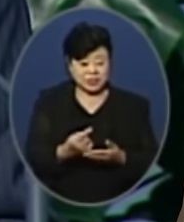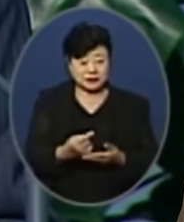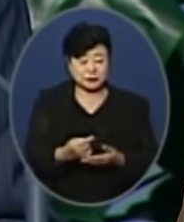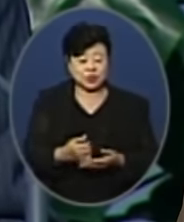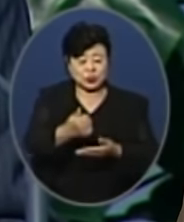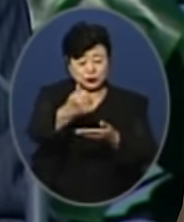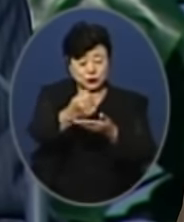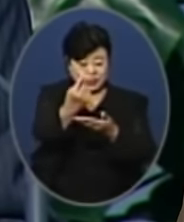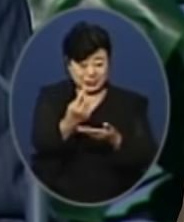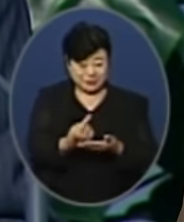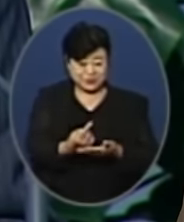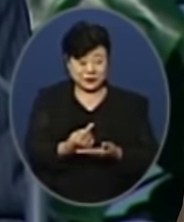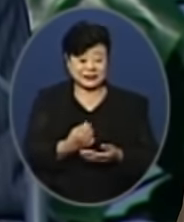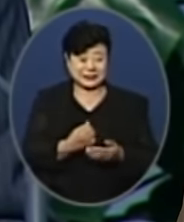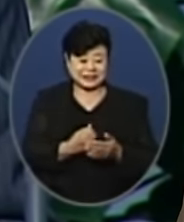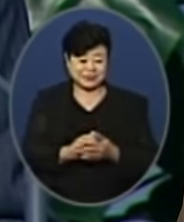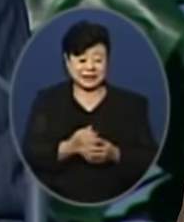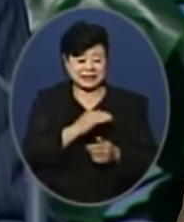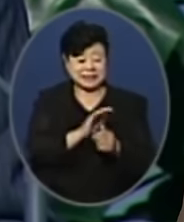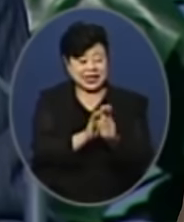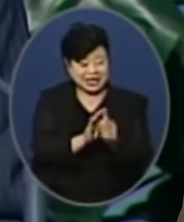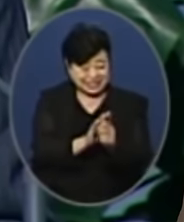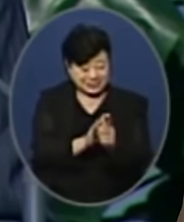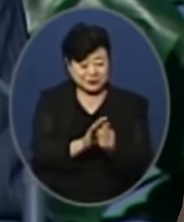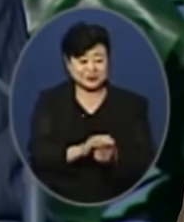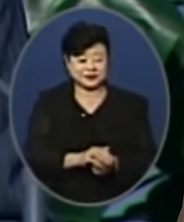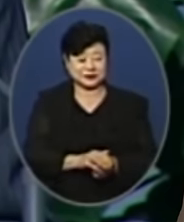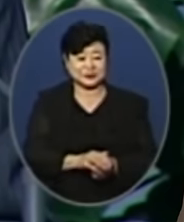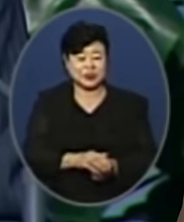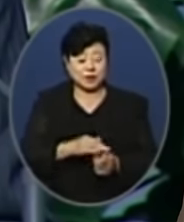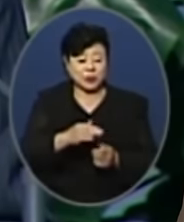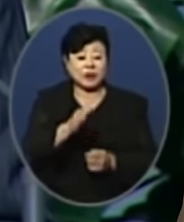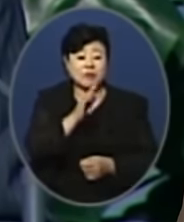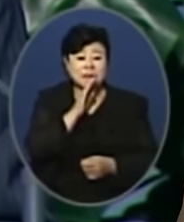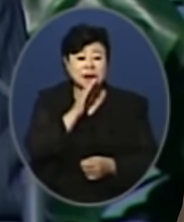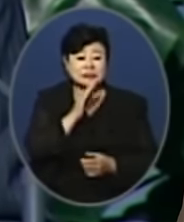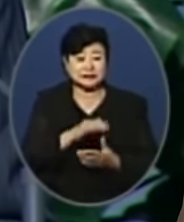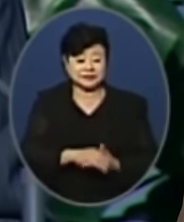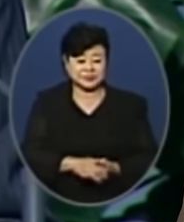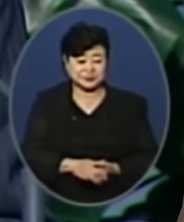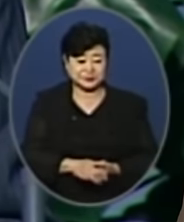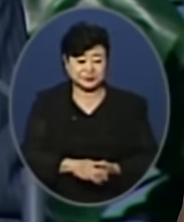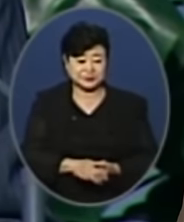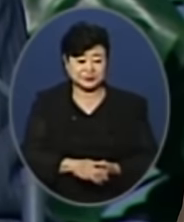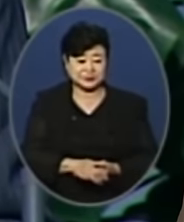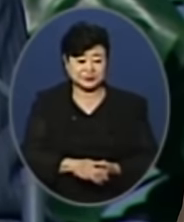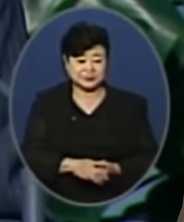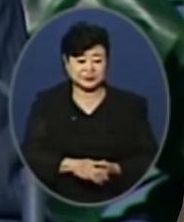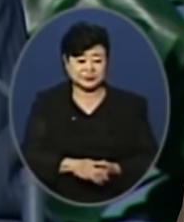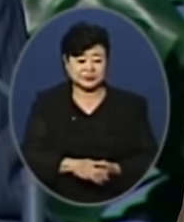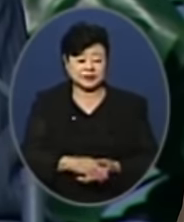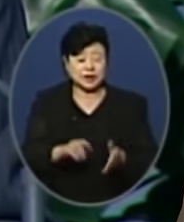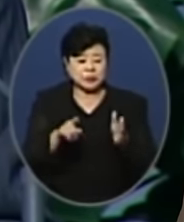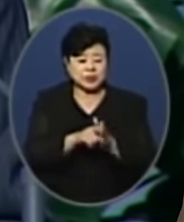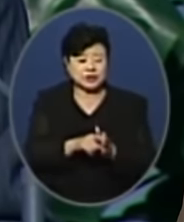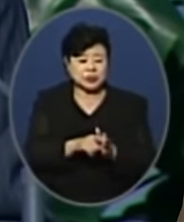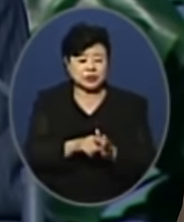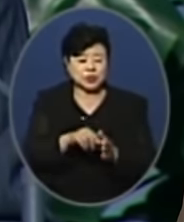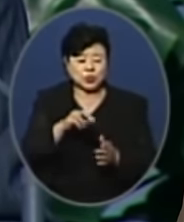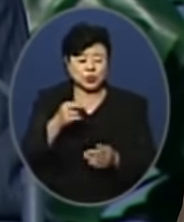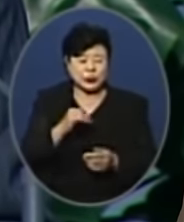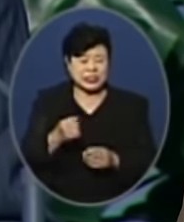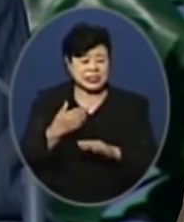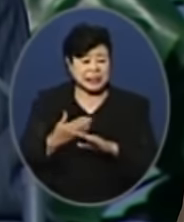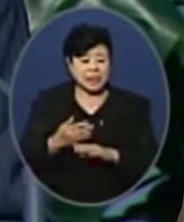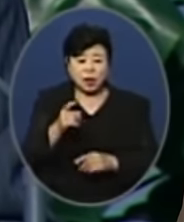손님을 잘 대접해서 보내는 것은 당연한 일입니다만, 그들이 믿는 교리하고 우리하고